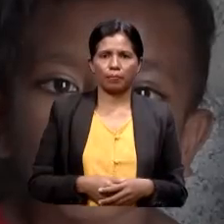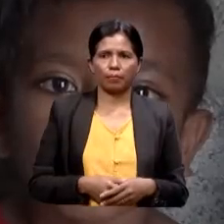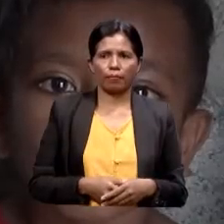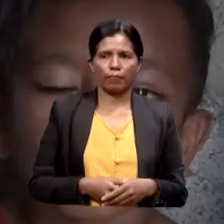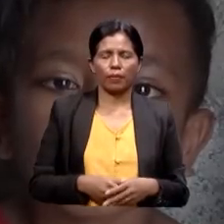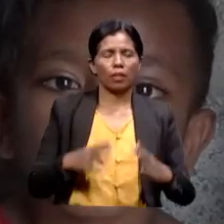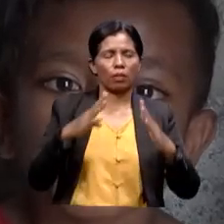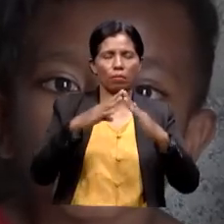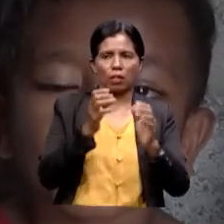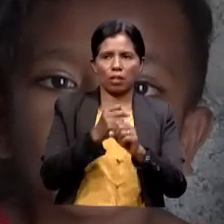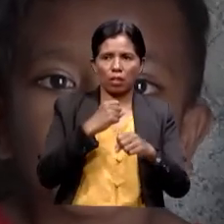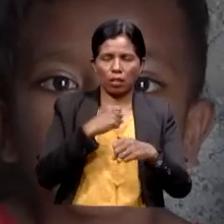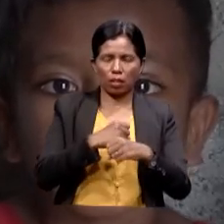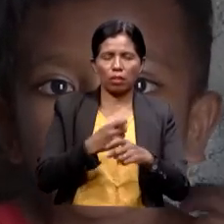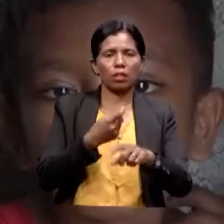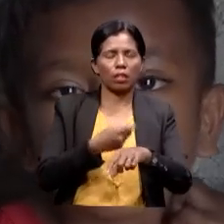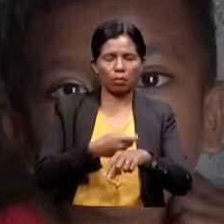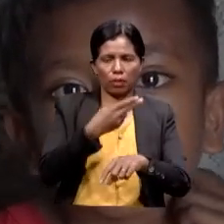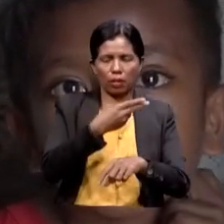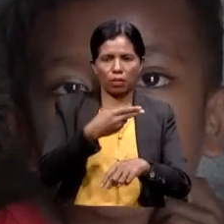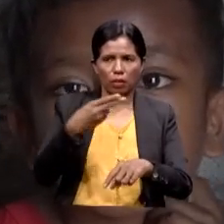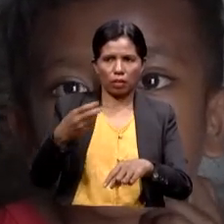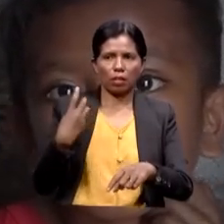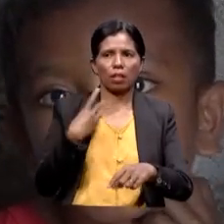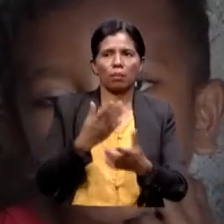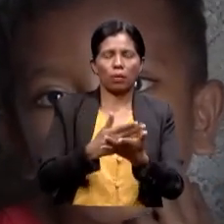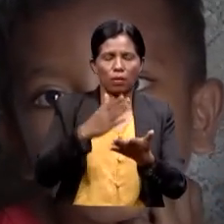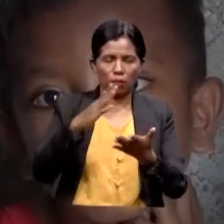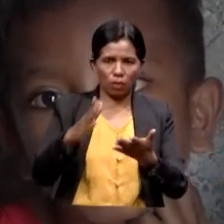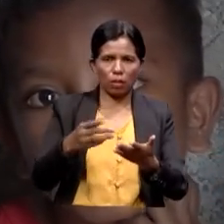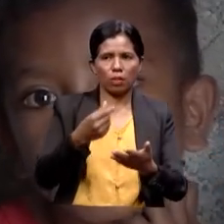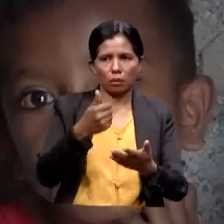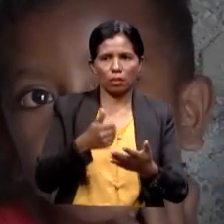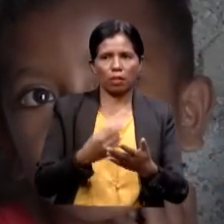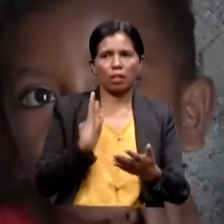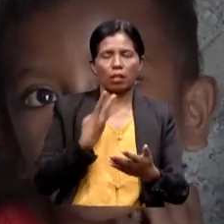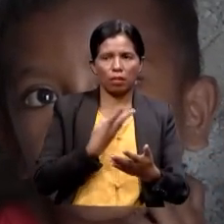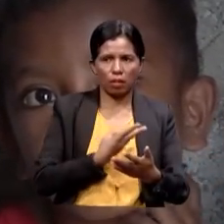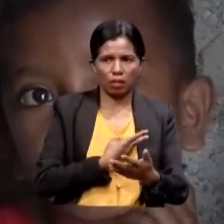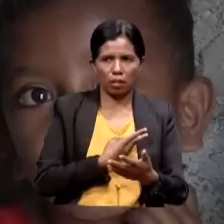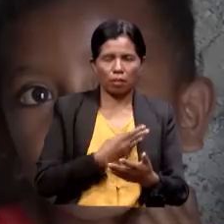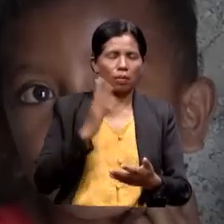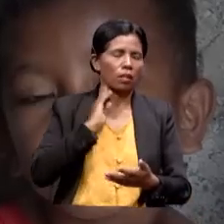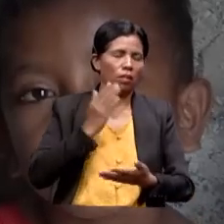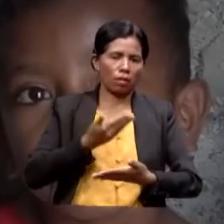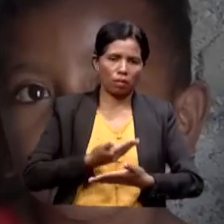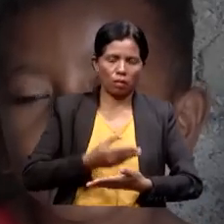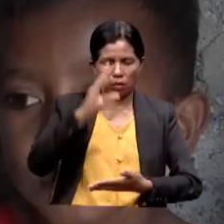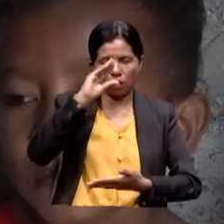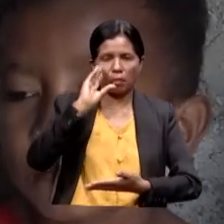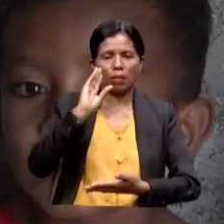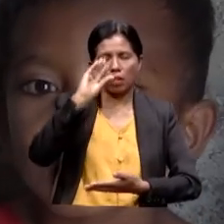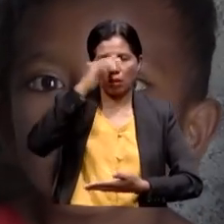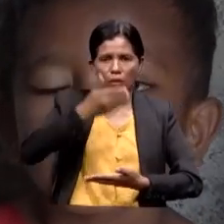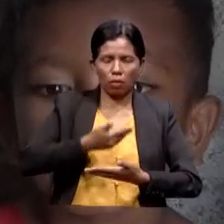Uma halo nemo Indonesia. Ne ami hole toan ma kuri halo ida. Ne me ami amane amne wane on mane ne ma tia kuri